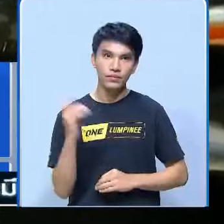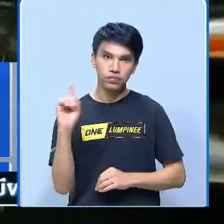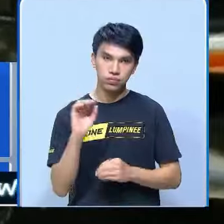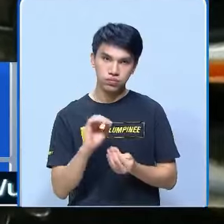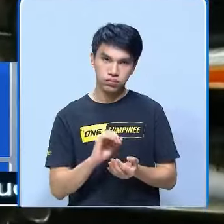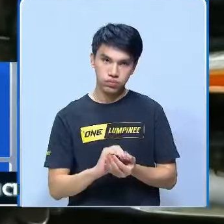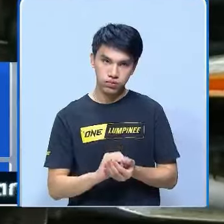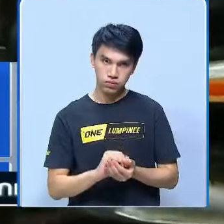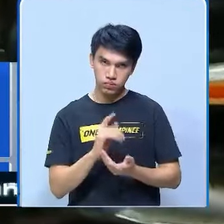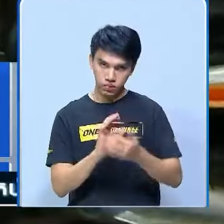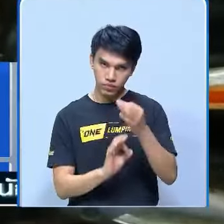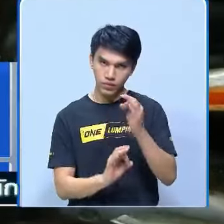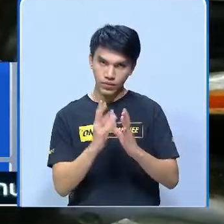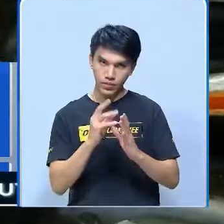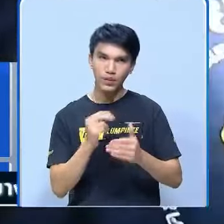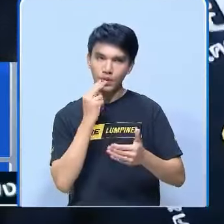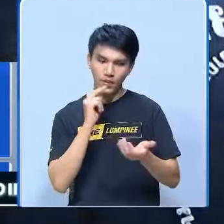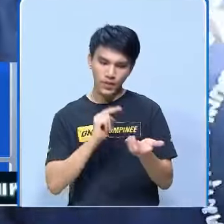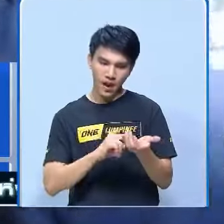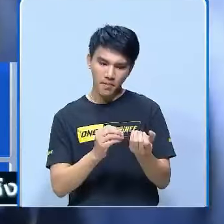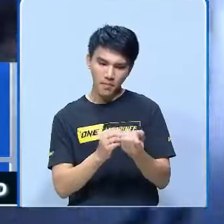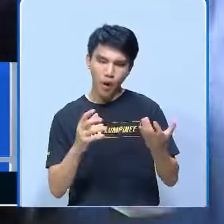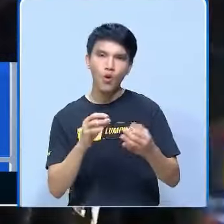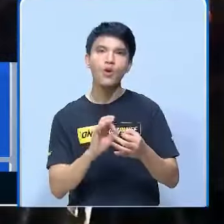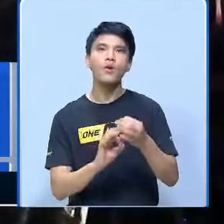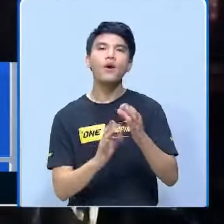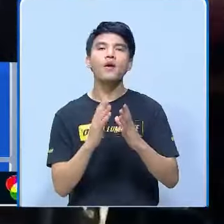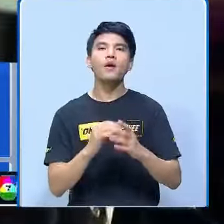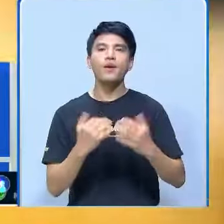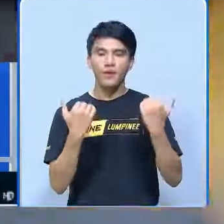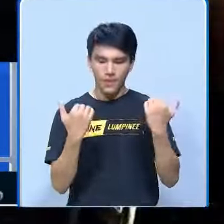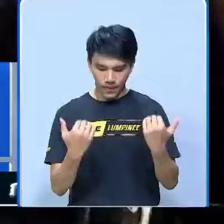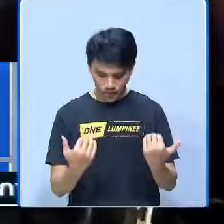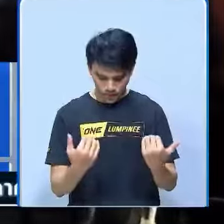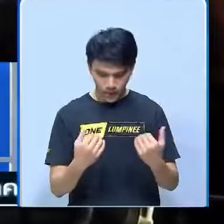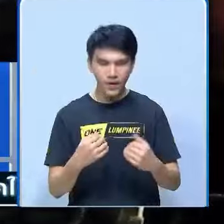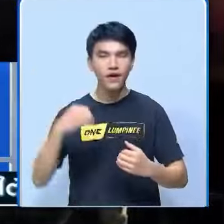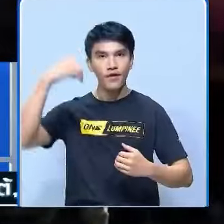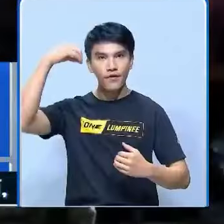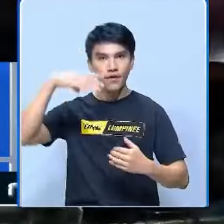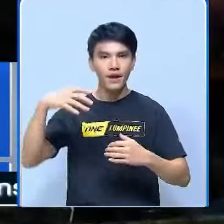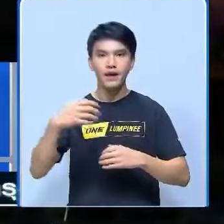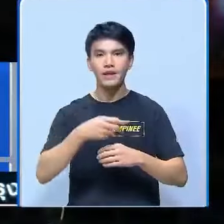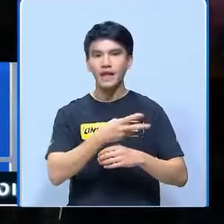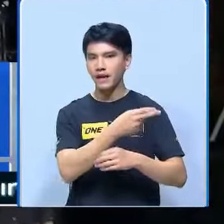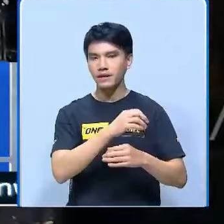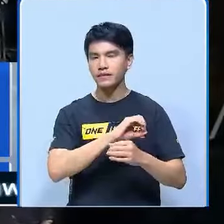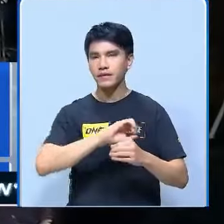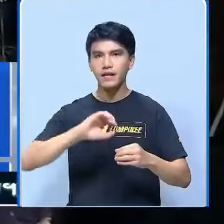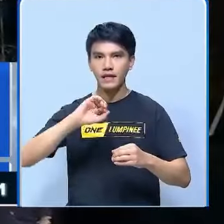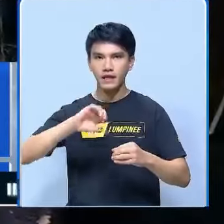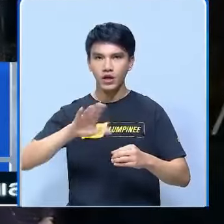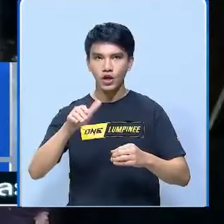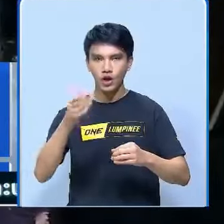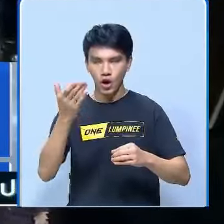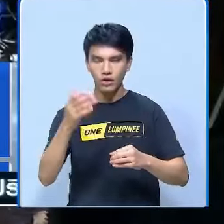ายังมีประกายไฟจากแบตเตอรี่ที่ปะทุขึ้นมาอีกเจ้าหน้าที่ดับเพลิงต้องตัดสายไฟฟ้าออกเพื่อไม่ให้เกิดประกายไฟซ้ำนะค